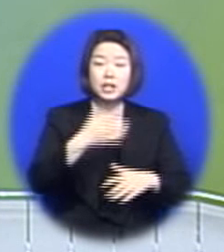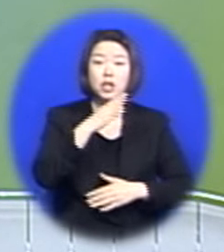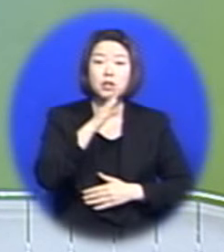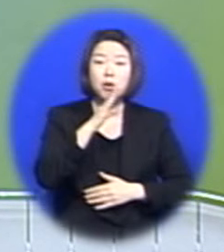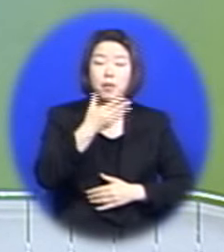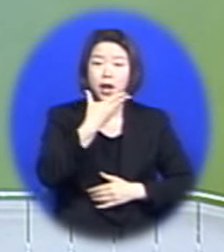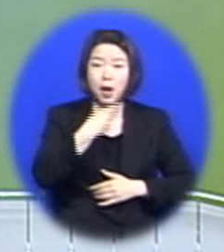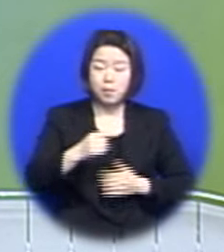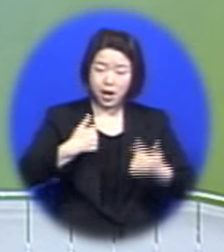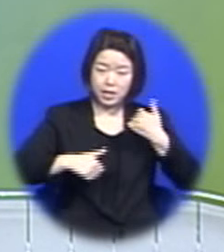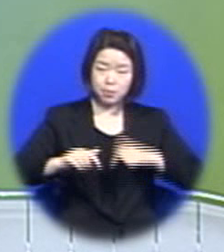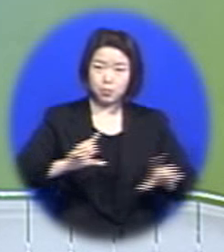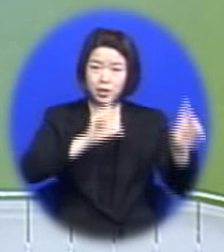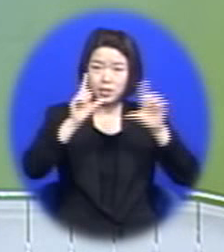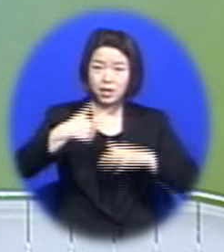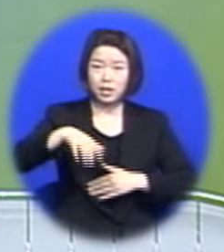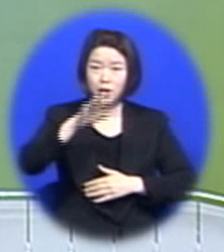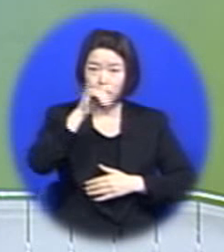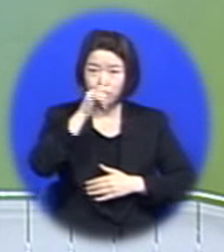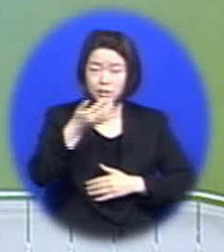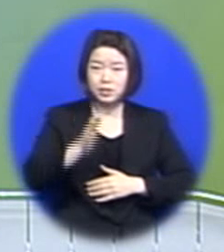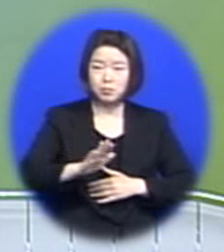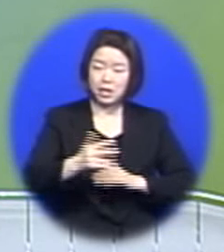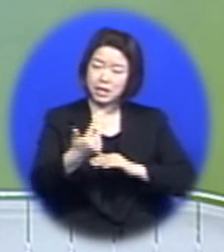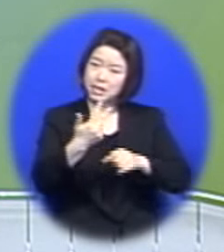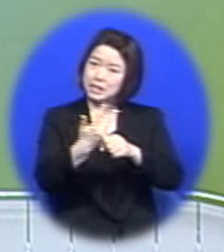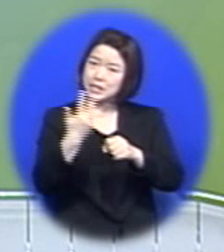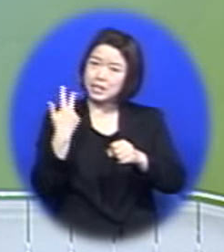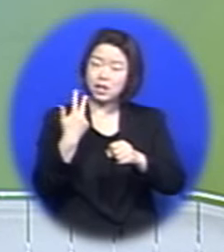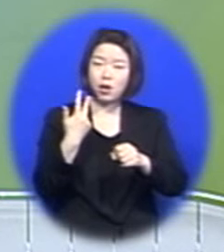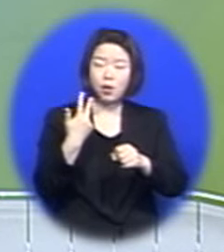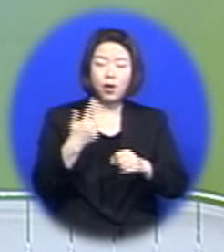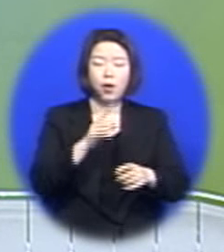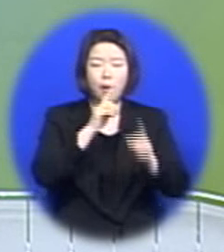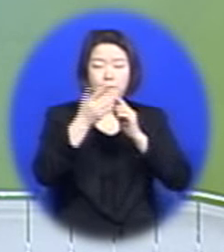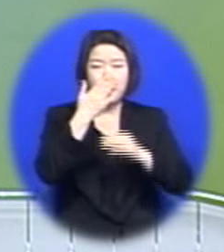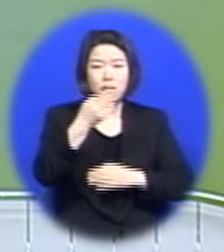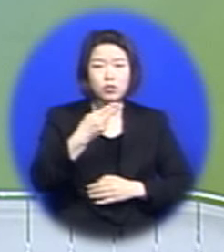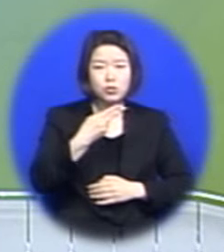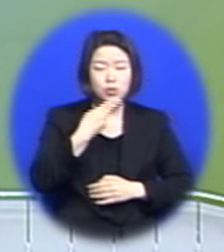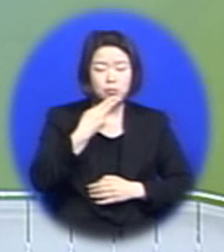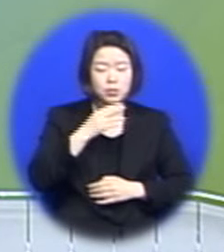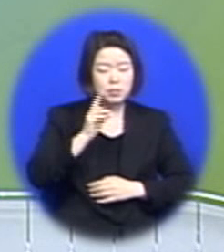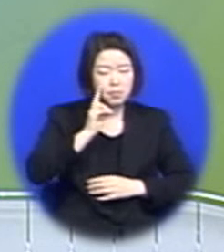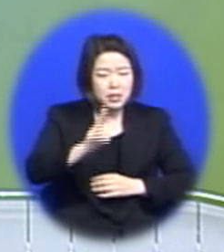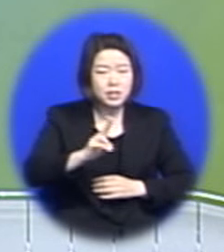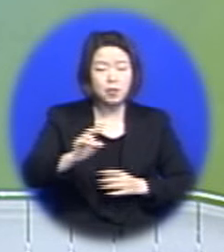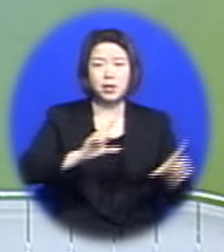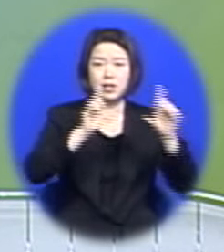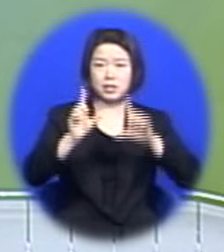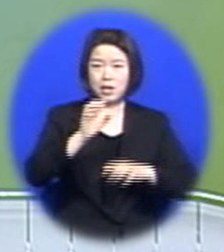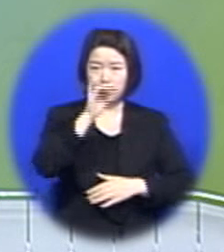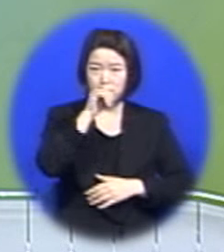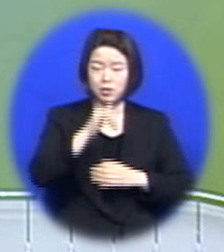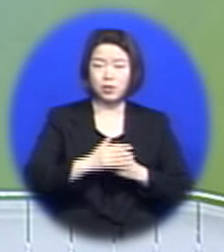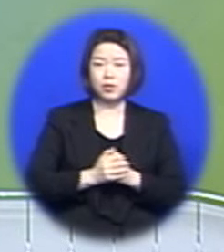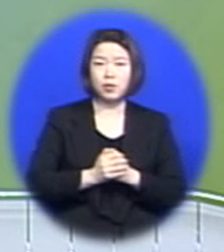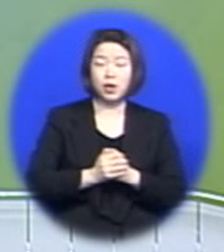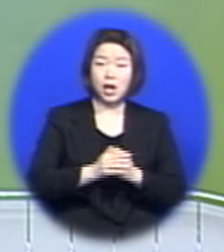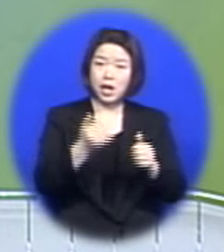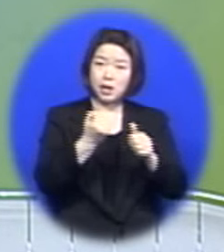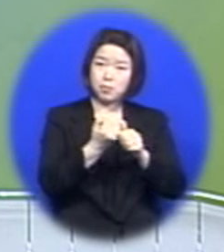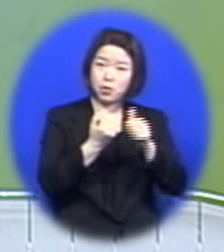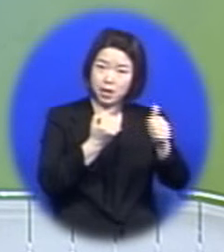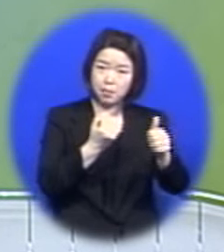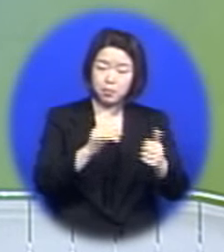기쁘게 살고 있지만 7년 전까지만 해도 말할 수 없이 비참한 삶을 살았습니다. 남편